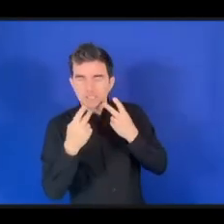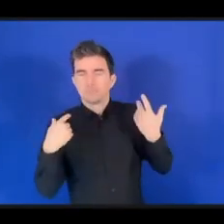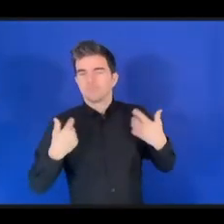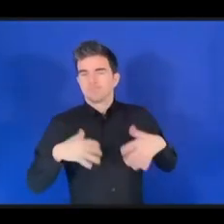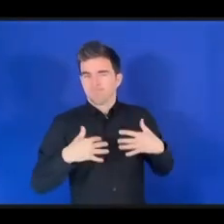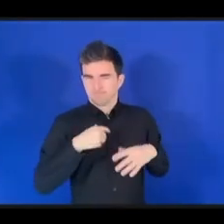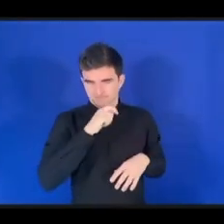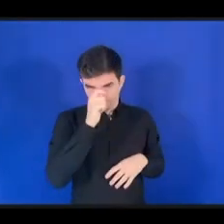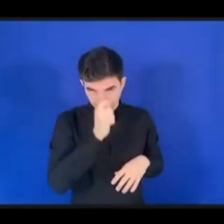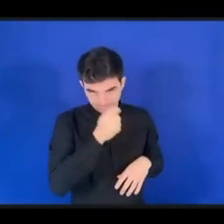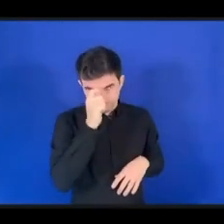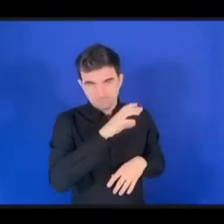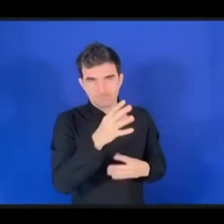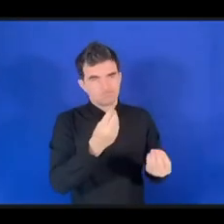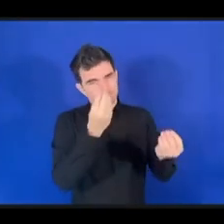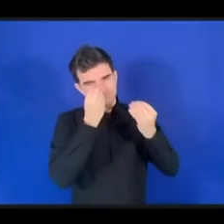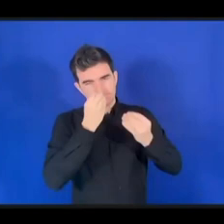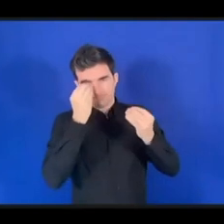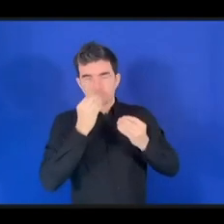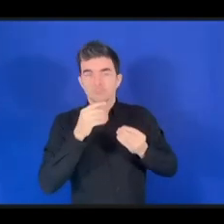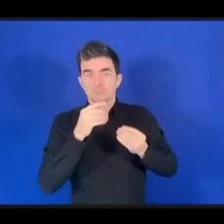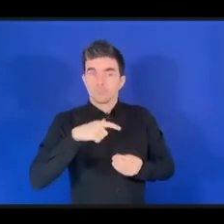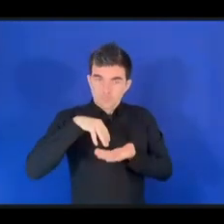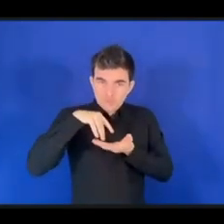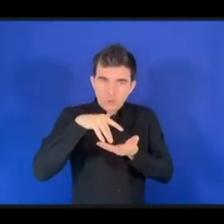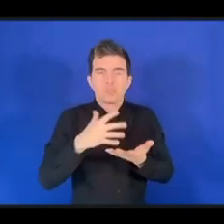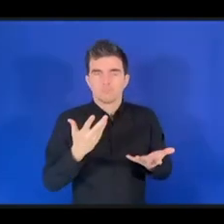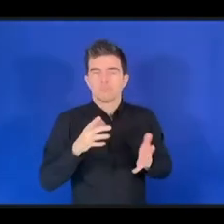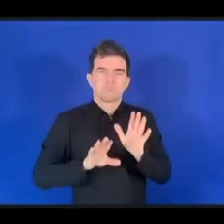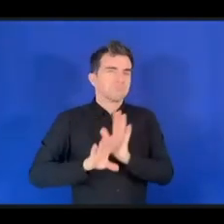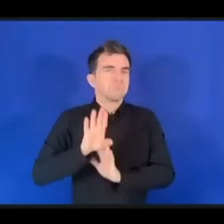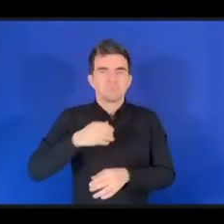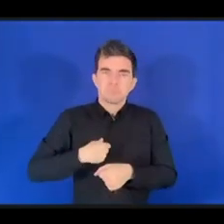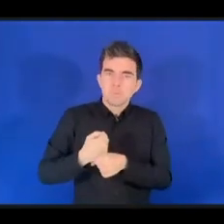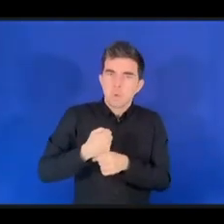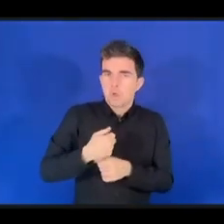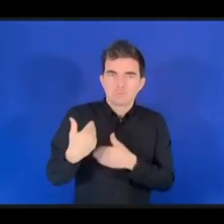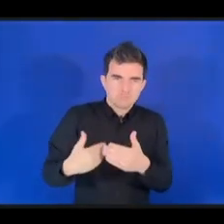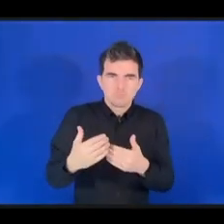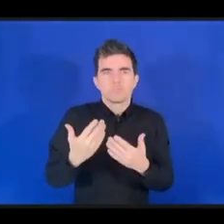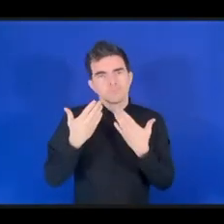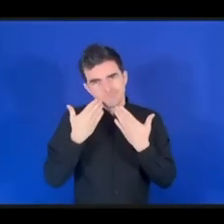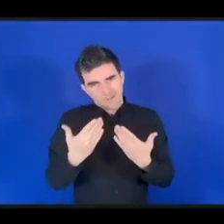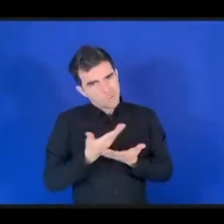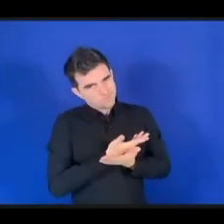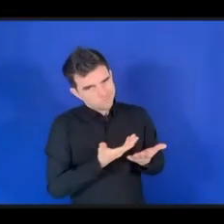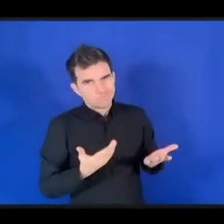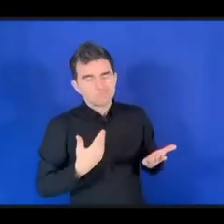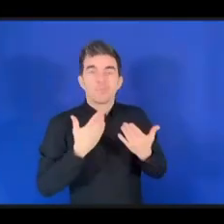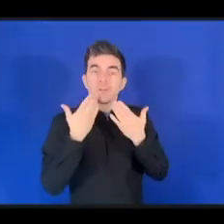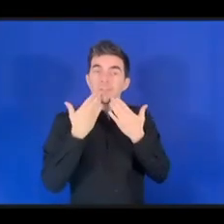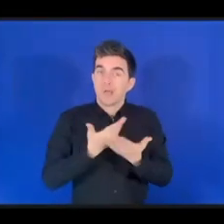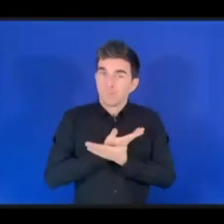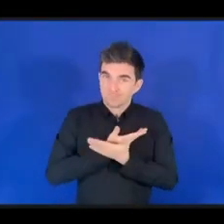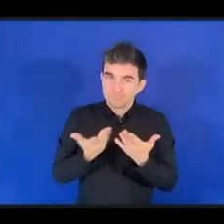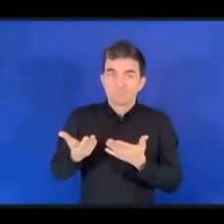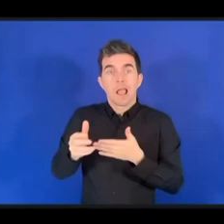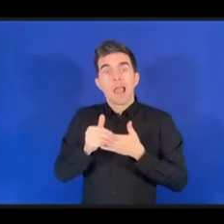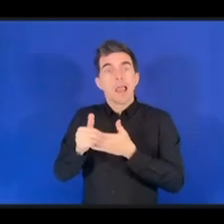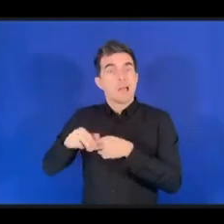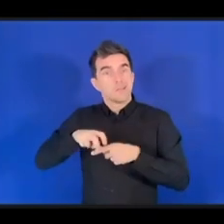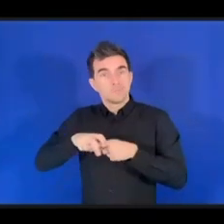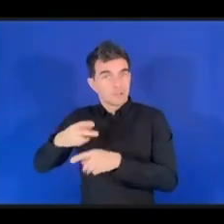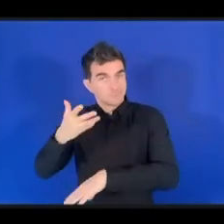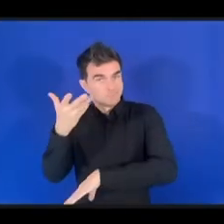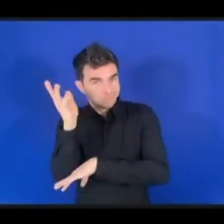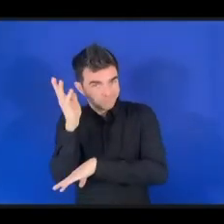d'étude m'ont aidé dans ma capacité jusqu'à ce jour merci au panel de leadership de m'avoir donné la possibilité de